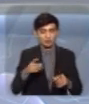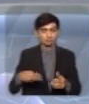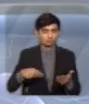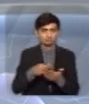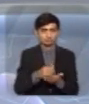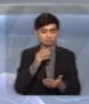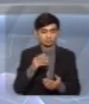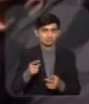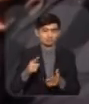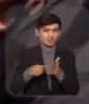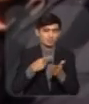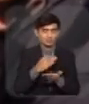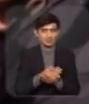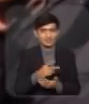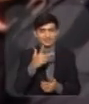деньги.